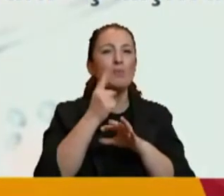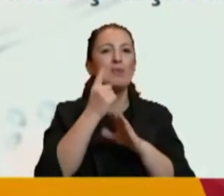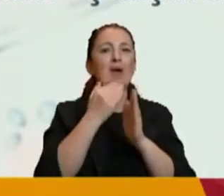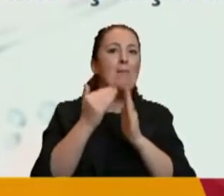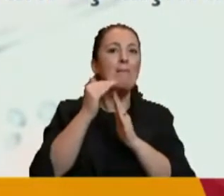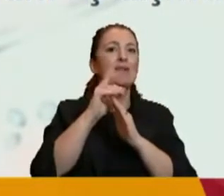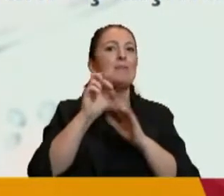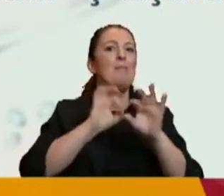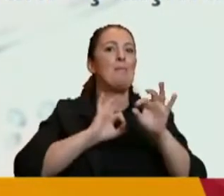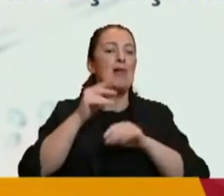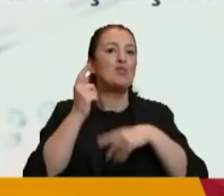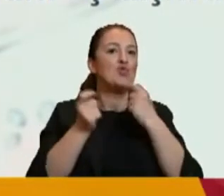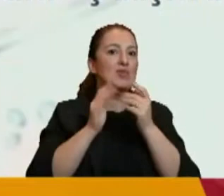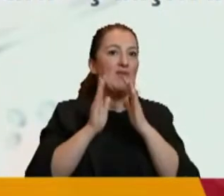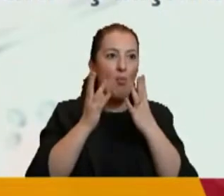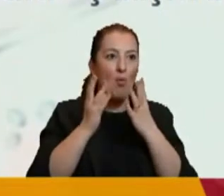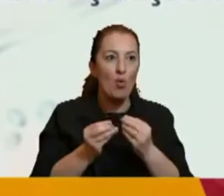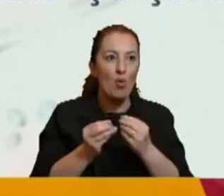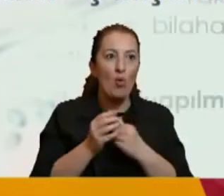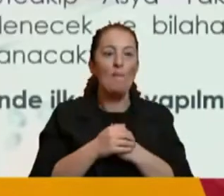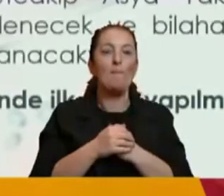devam ediyor